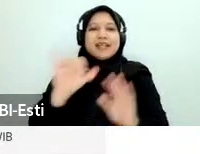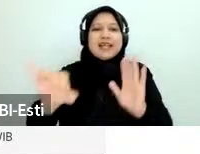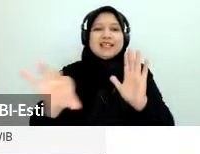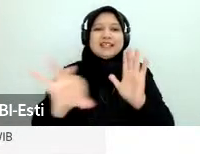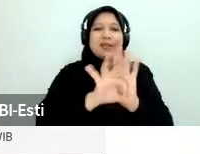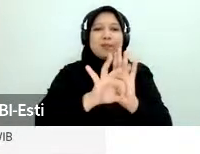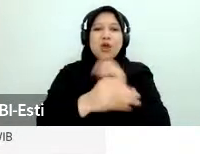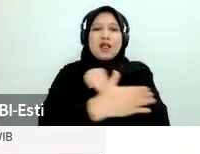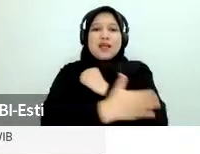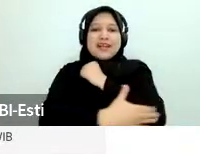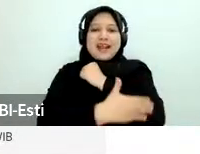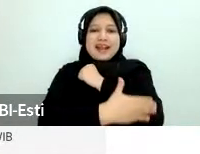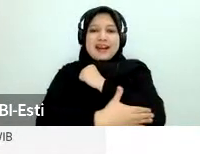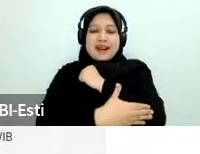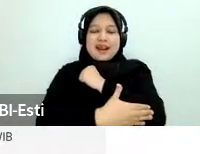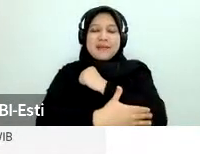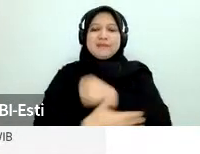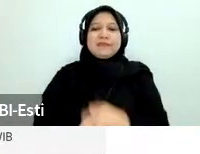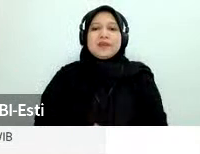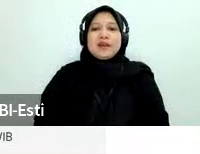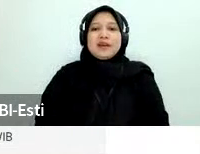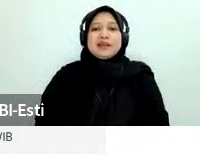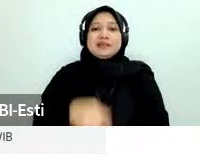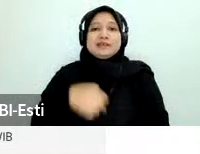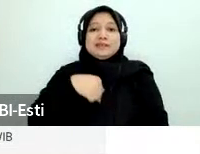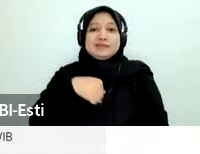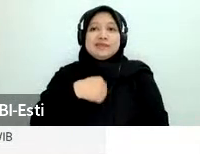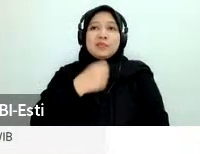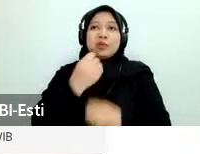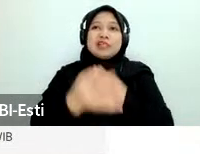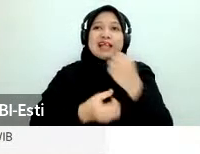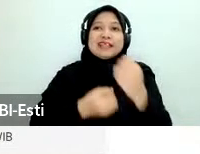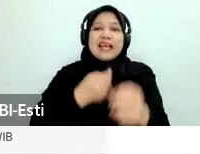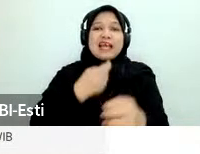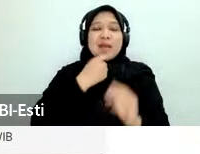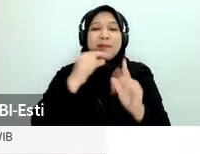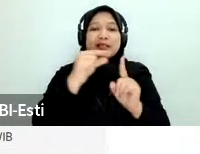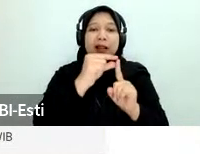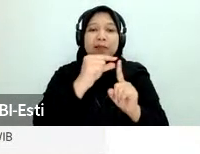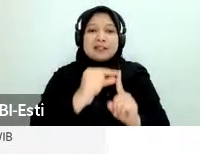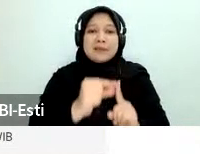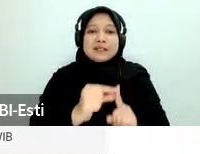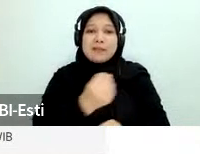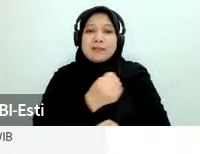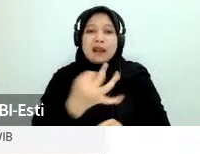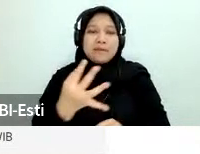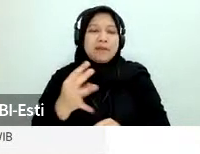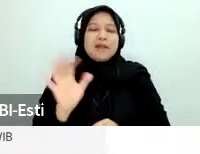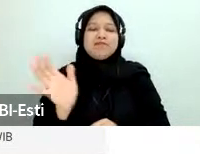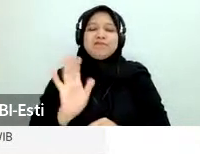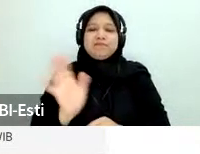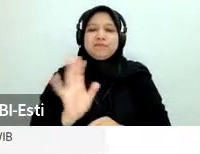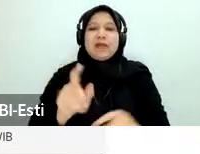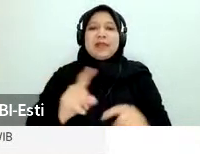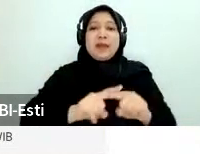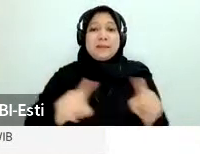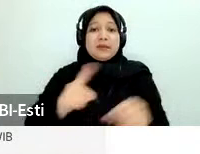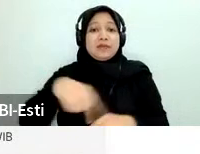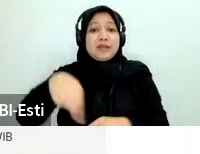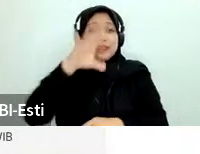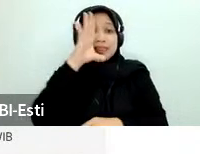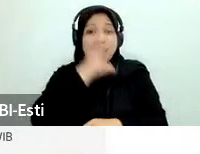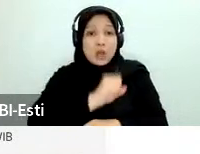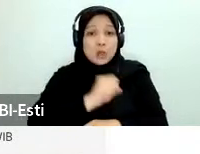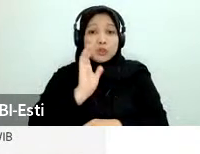untuk mengungkapkan normatif Pasal berapa pasal berapa tapi kita semua tahu bahwa undang-undang tidak mengatakan